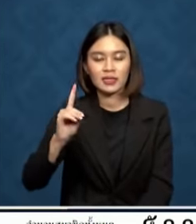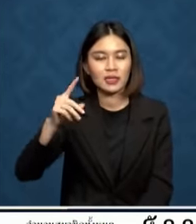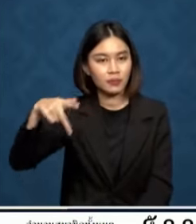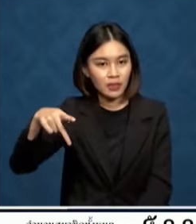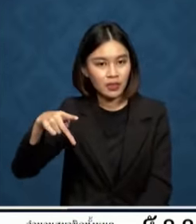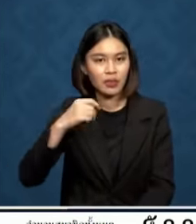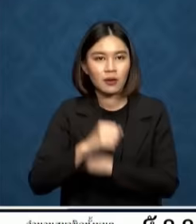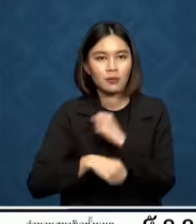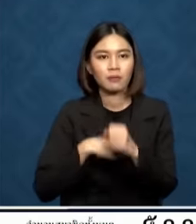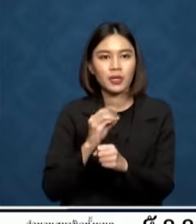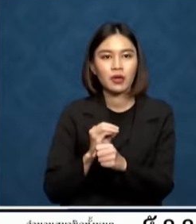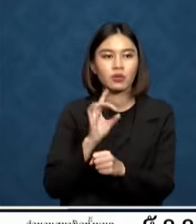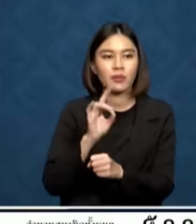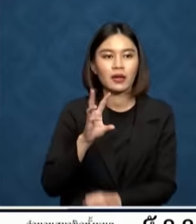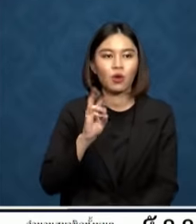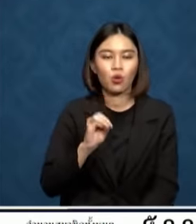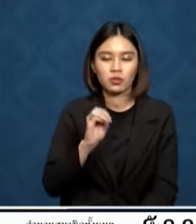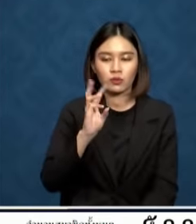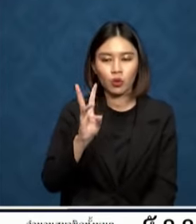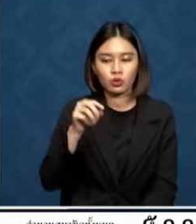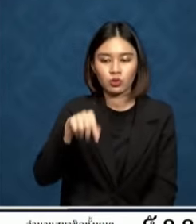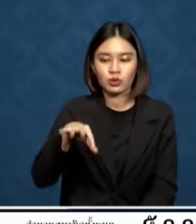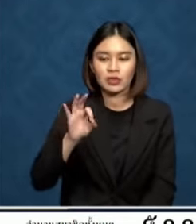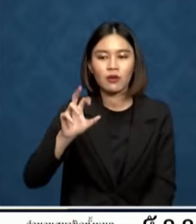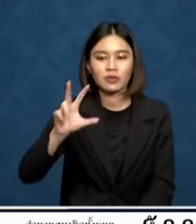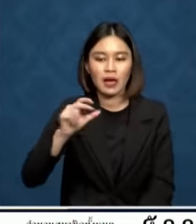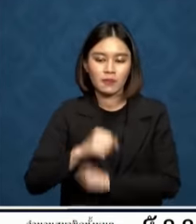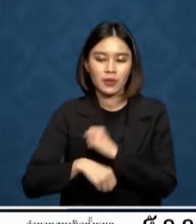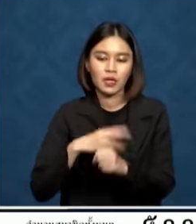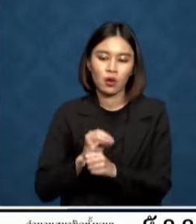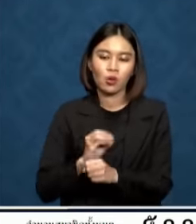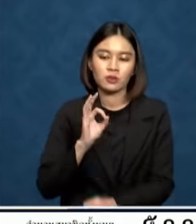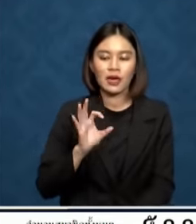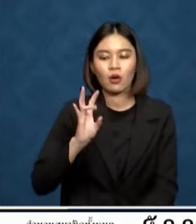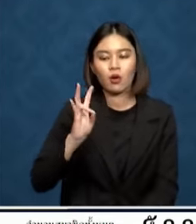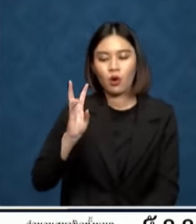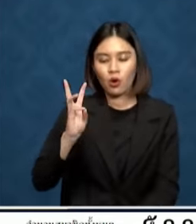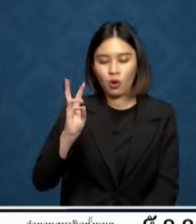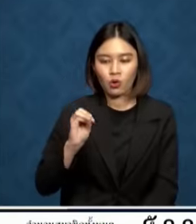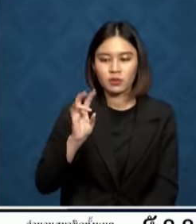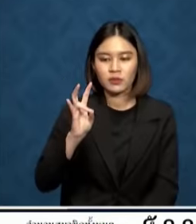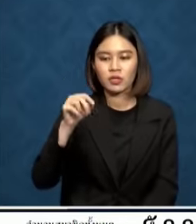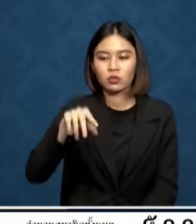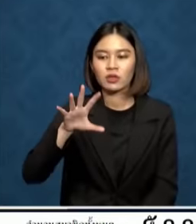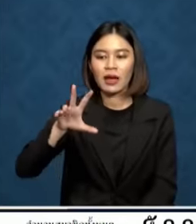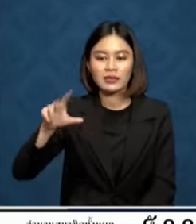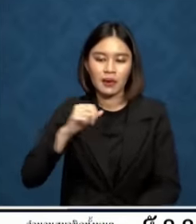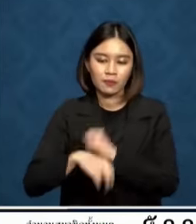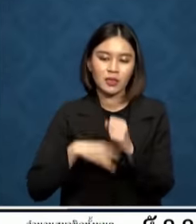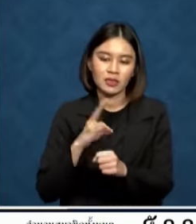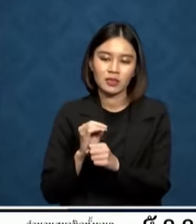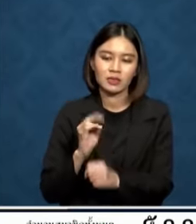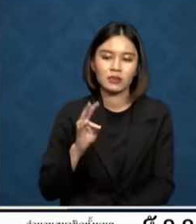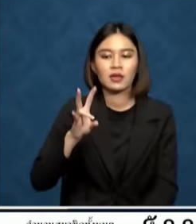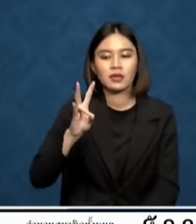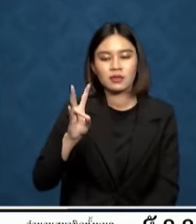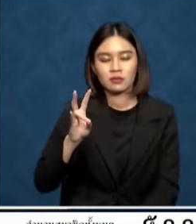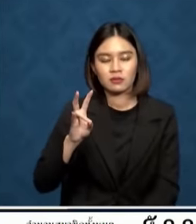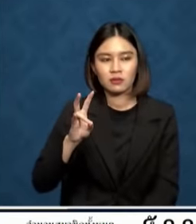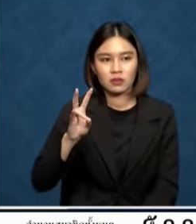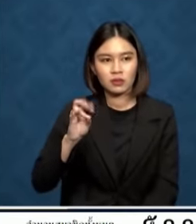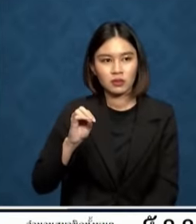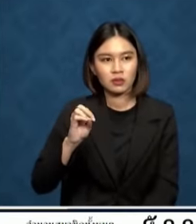ไป66.9พอปี 69ไป 6 7.53พอปี 70ไป 67.5